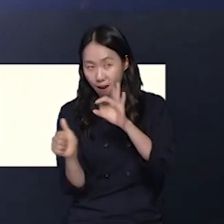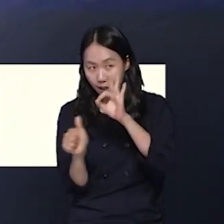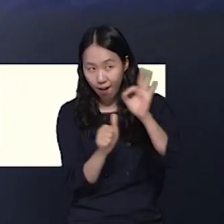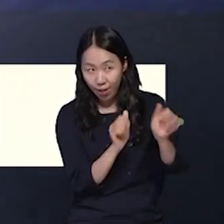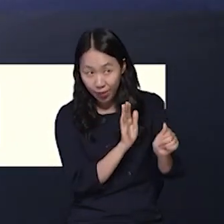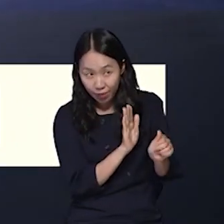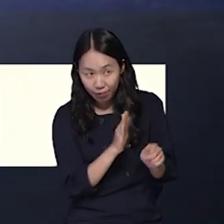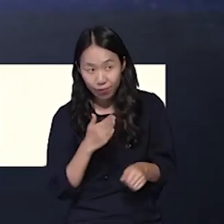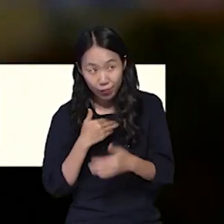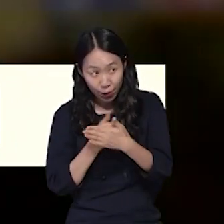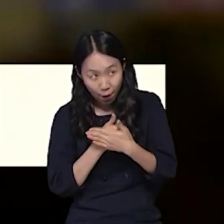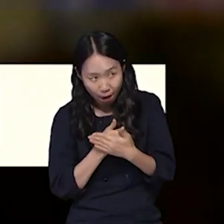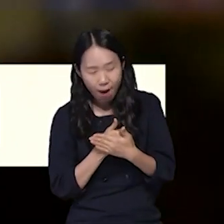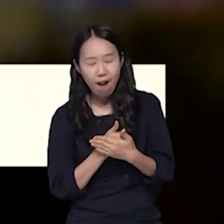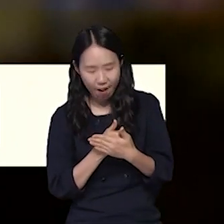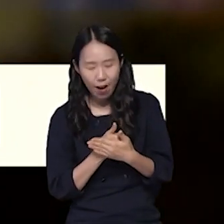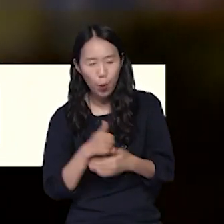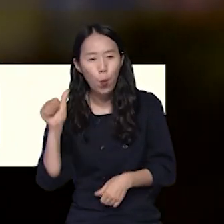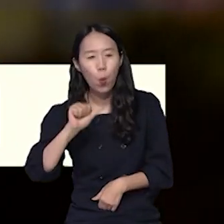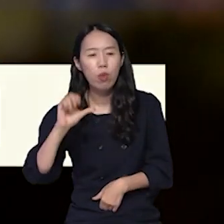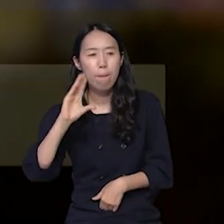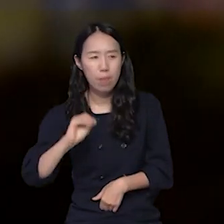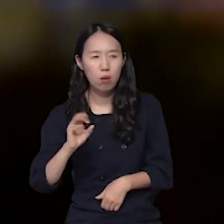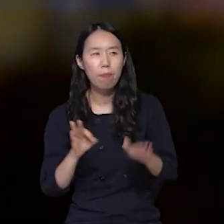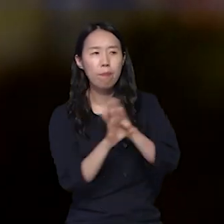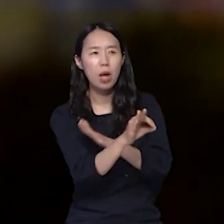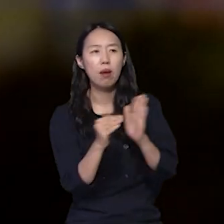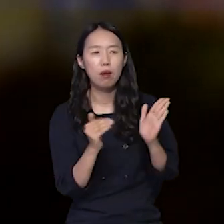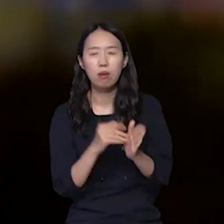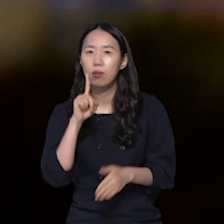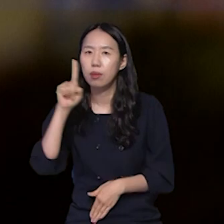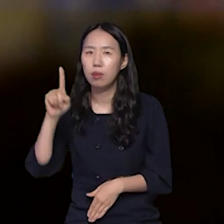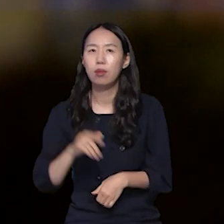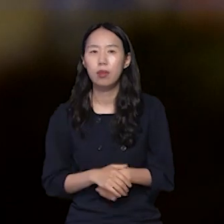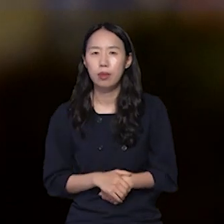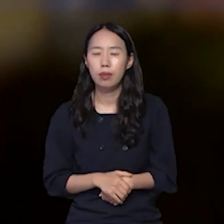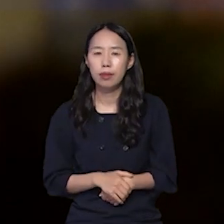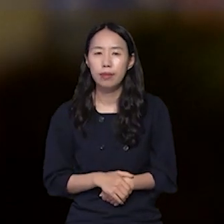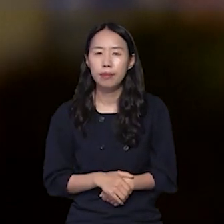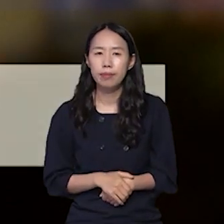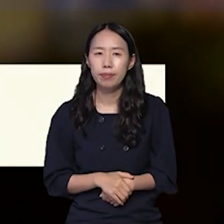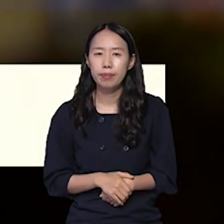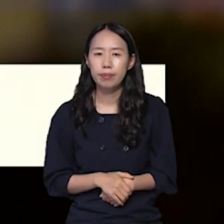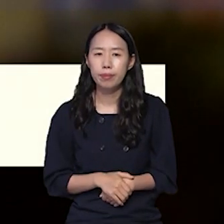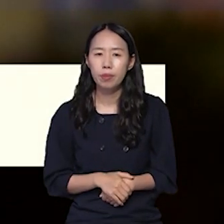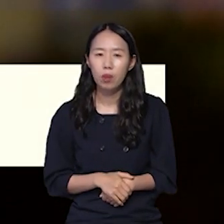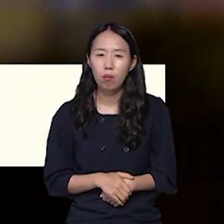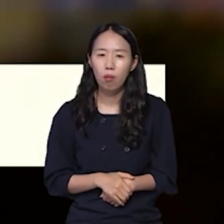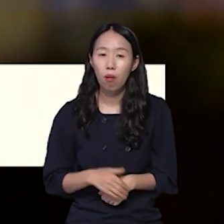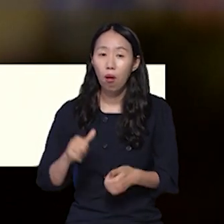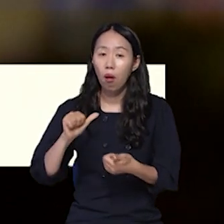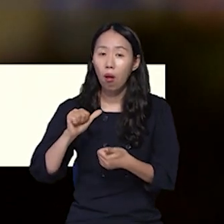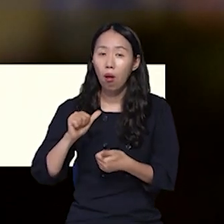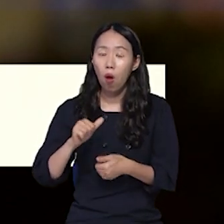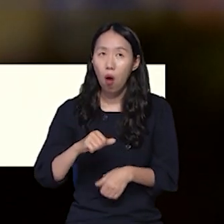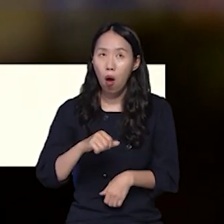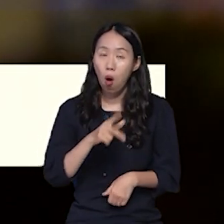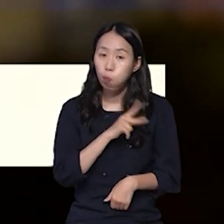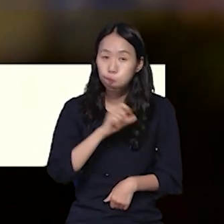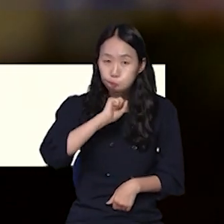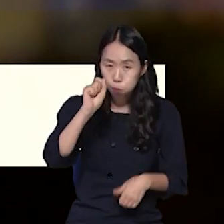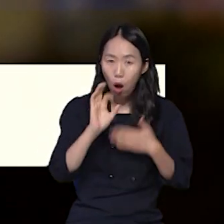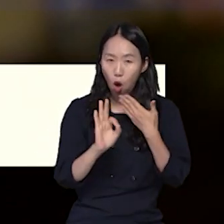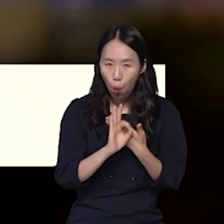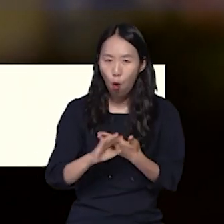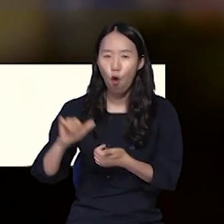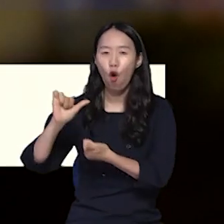믿고 A 의원에게 5천만 원을 줬다고 제보했습니다. 그냥 당선 되는 보좌진 들어갈게요, 형님. 술 더